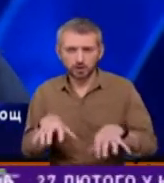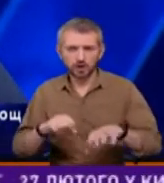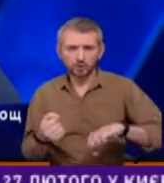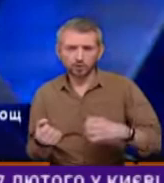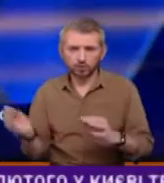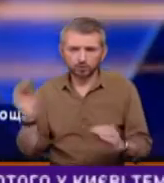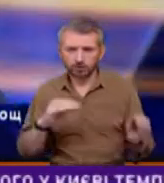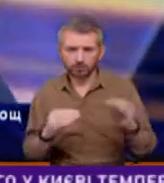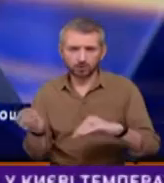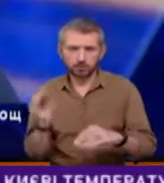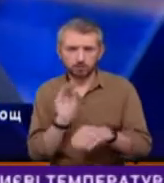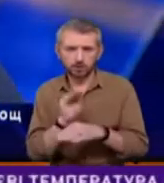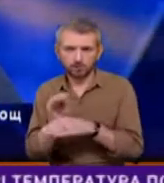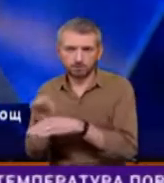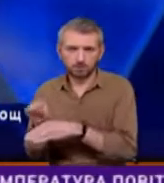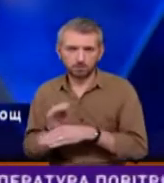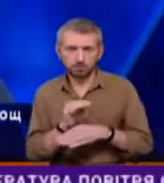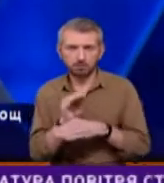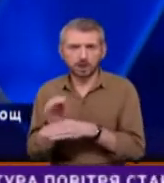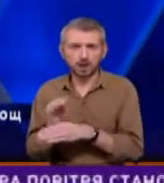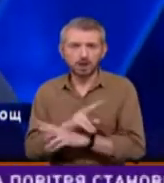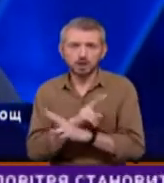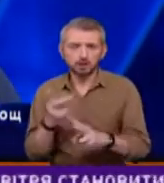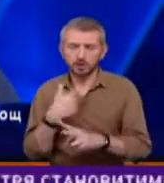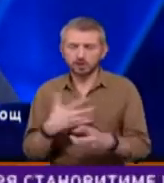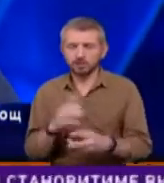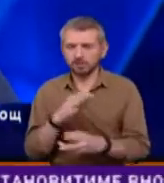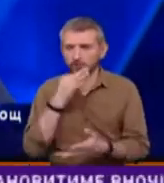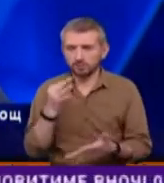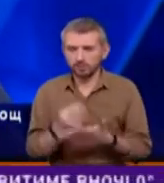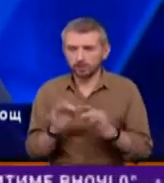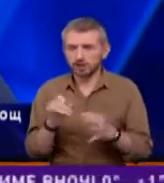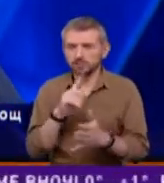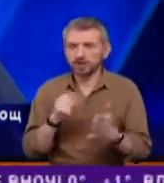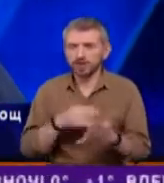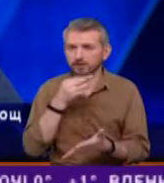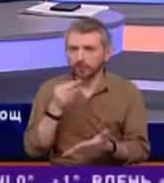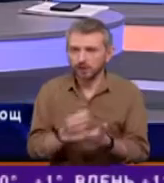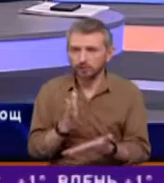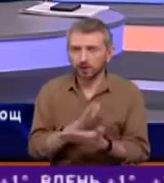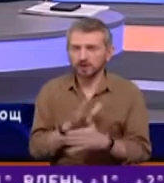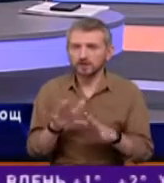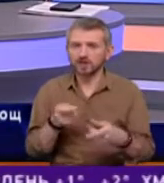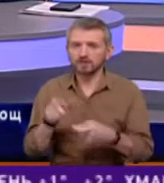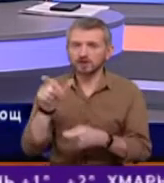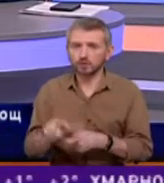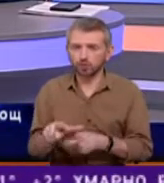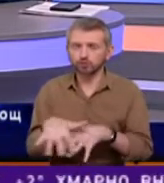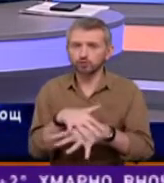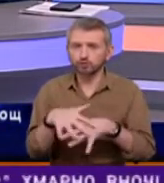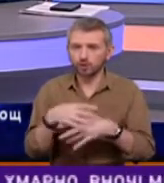перекидає відповідальність, і ніхто на себе не бере відповідальність. До речі, питання відповідальності полягає не тільки в керівнику суспільного